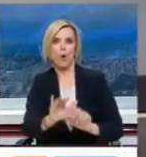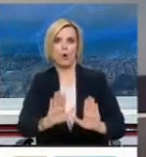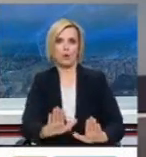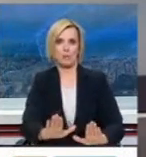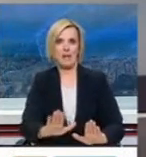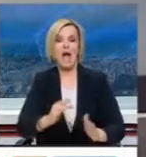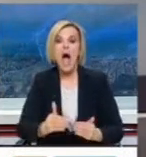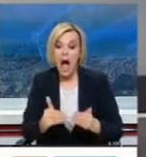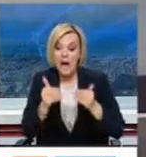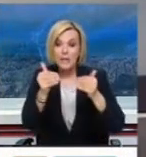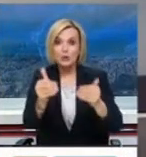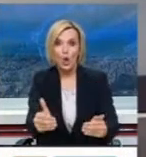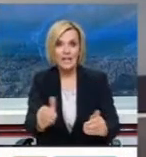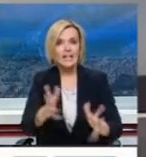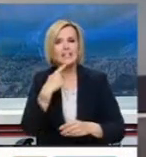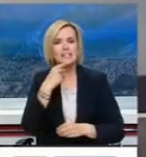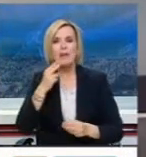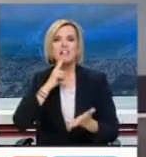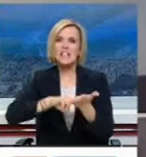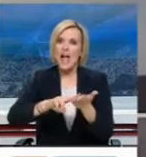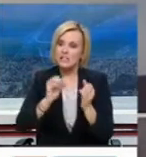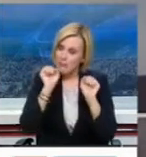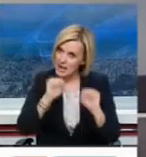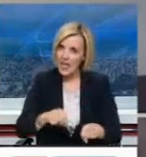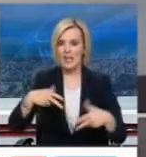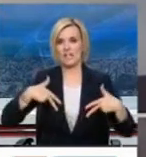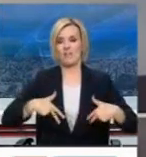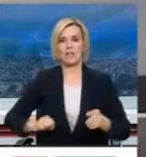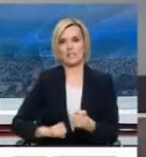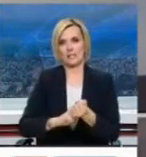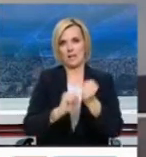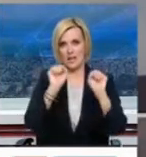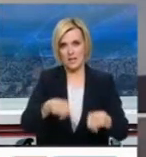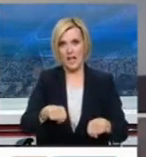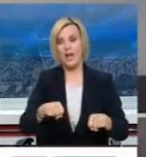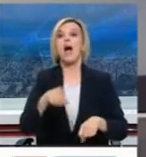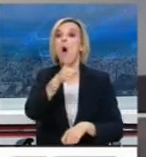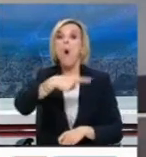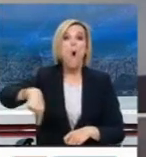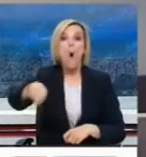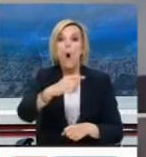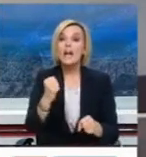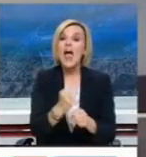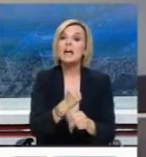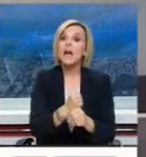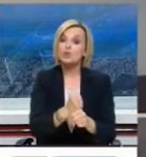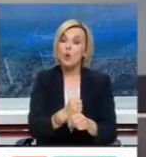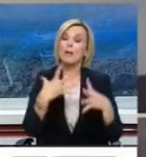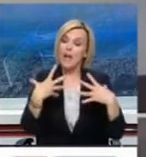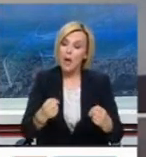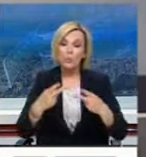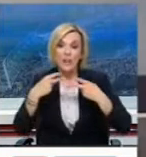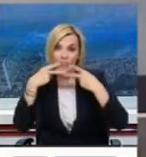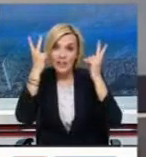που υπάγονται στο καθεστώς της αναστολής εργασιακής του σύμβασης γίνονται δικαιούχοι της έκτακτης οικονομικής